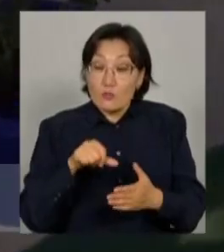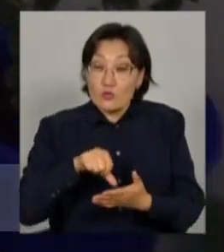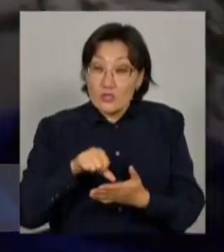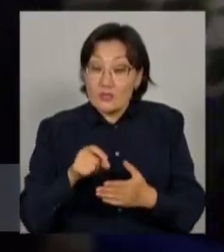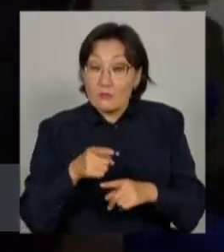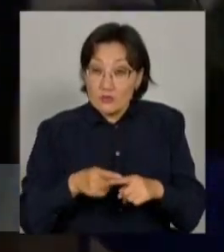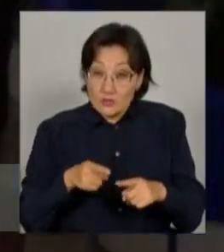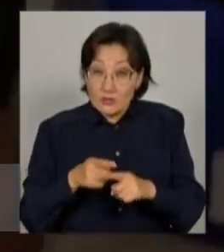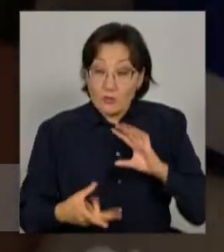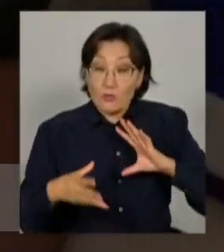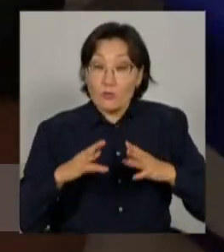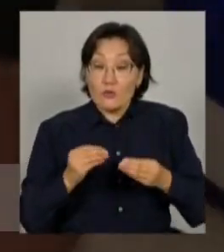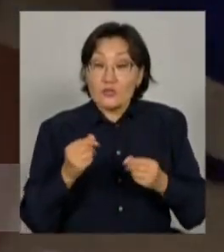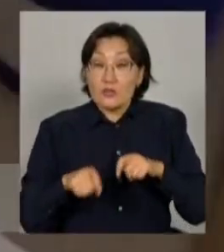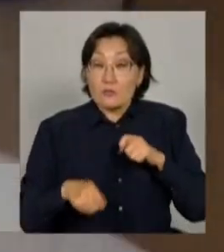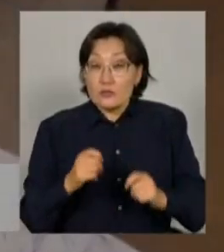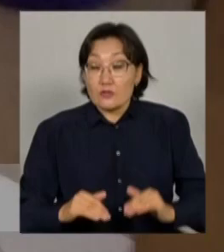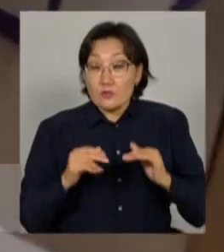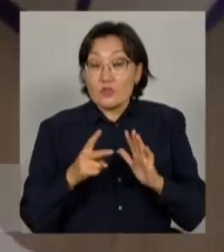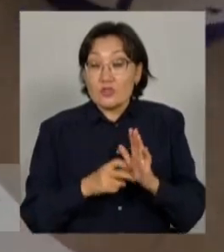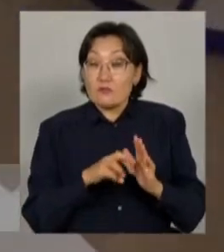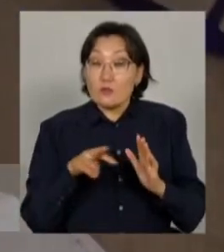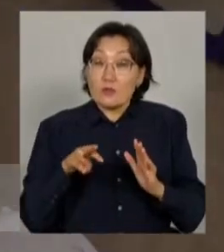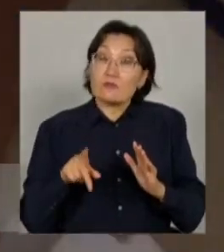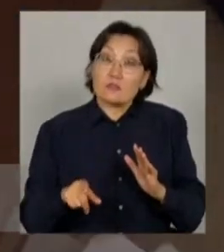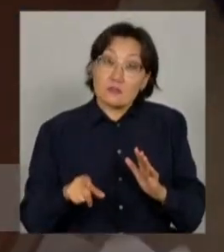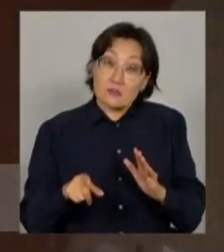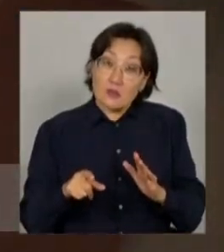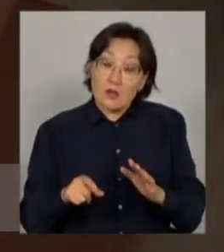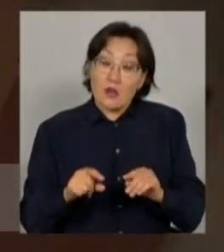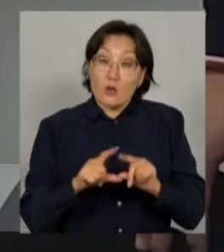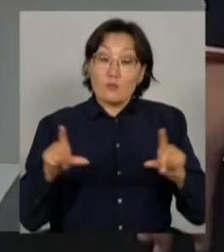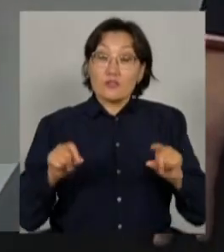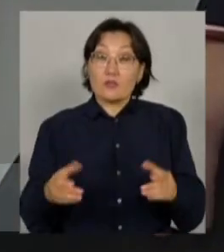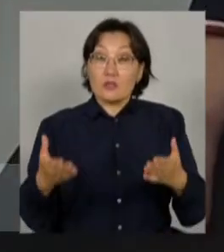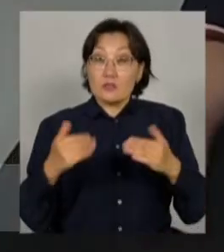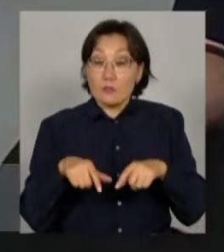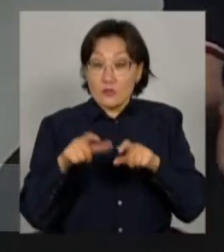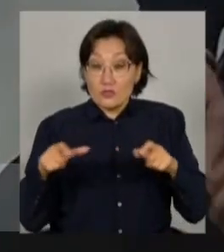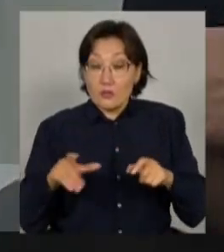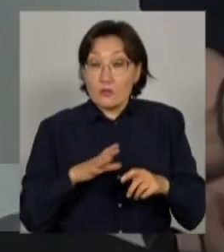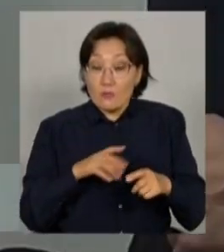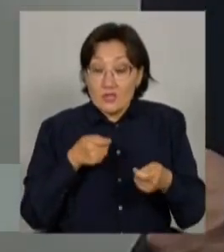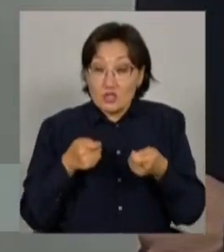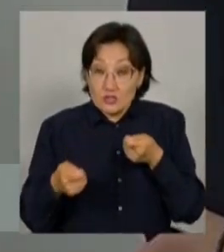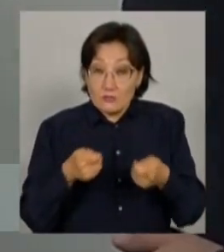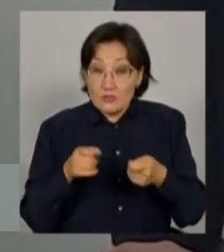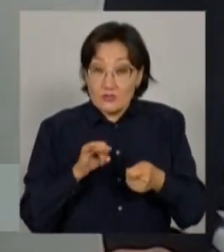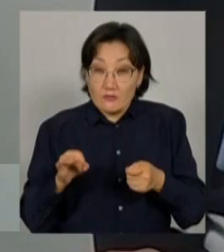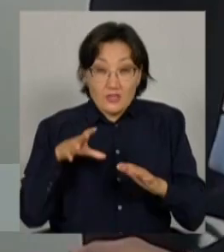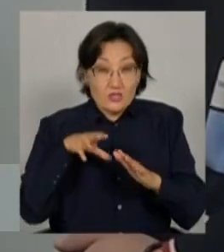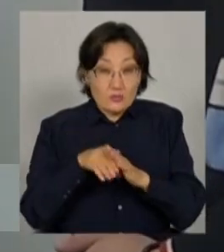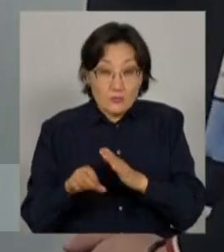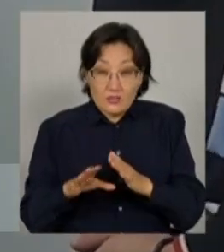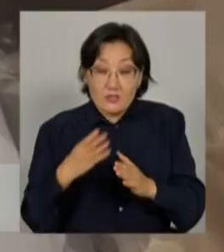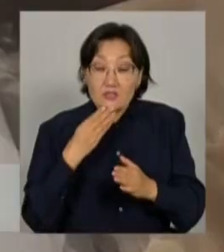участниками. Общая сумма ущерба превышает 700 миллионов тенге. Ведомстве призвали казахстанцев быть бдительными и не